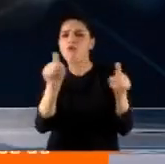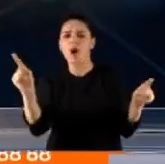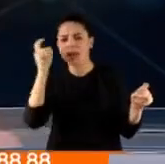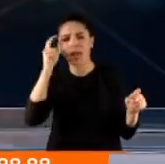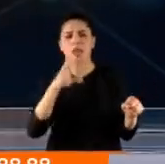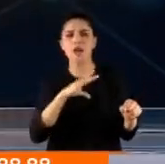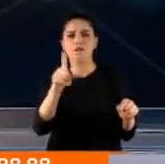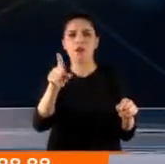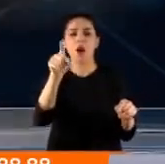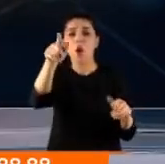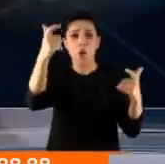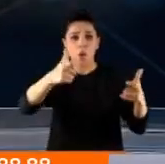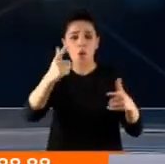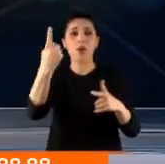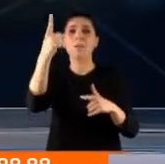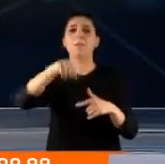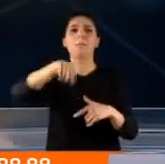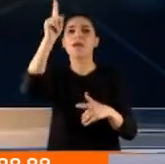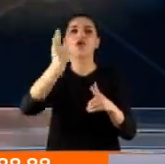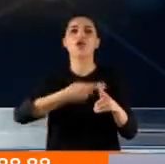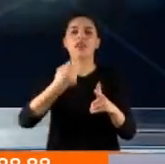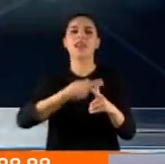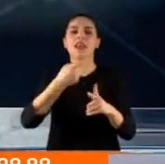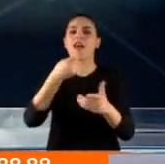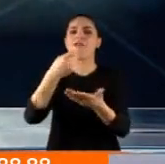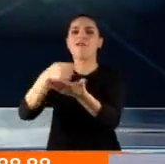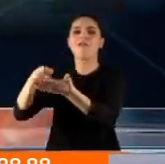iddialar var o sığınaklarla ilgili. Oranın günlük olarak kiraya